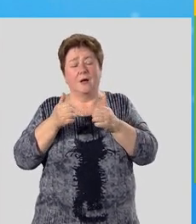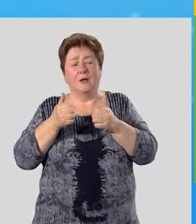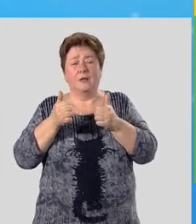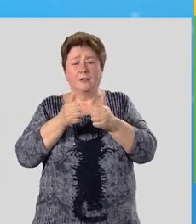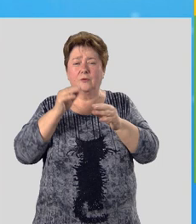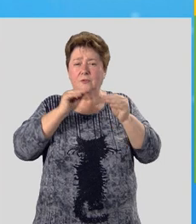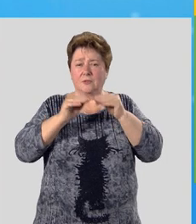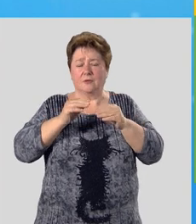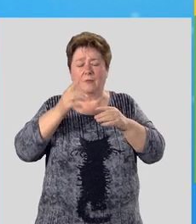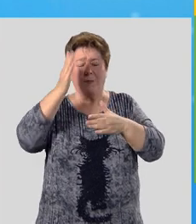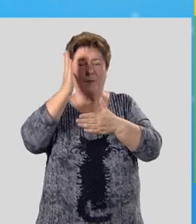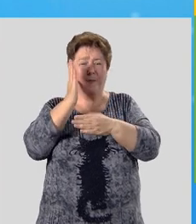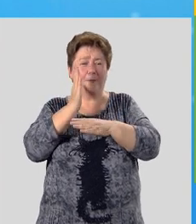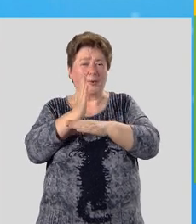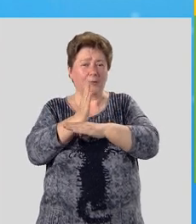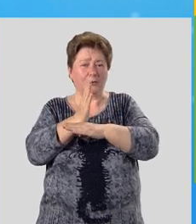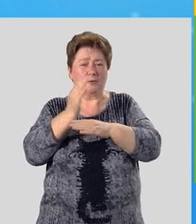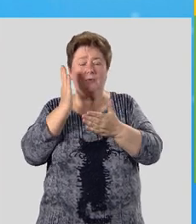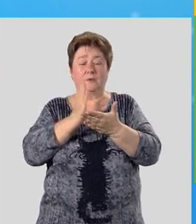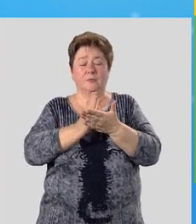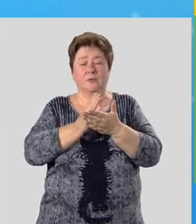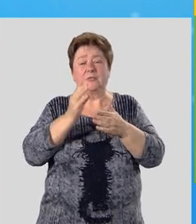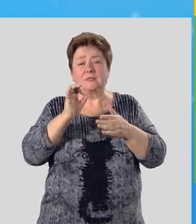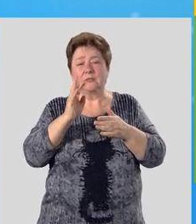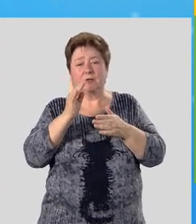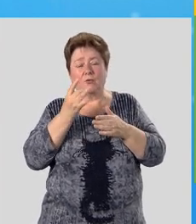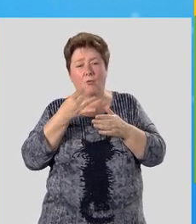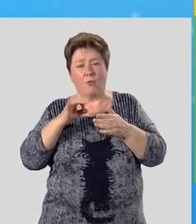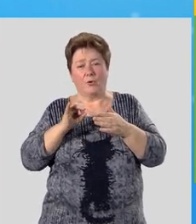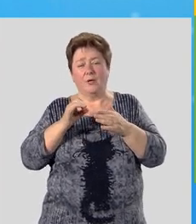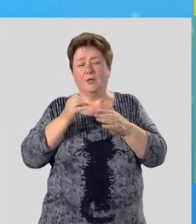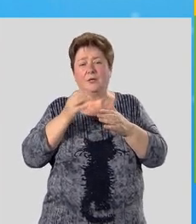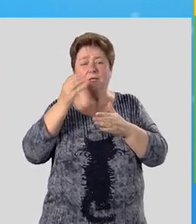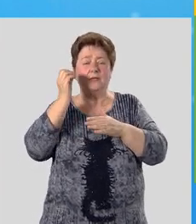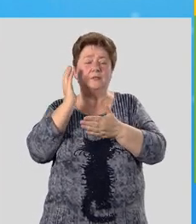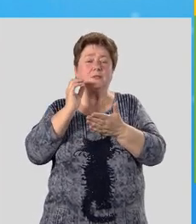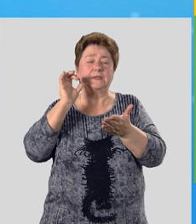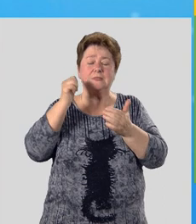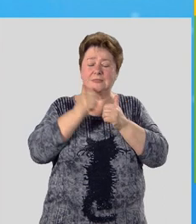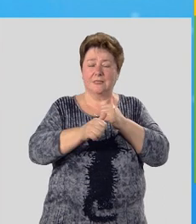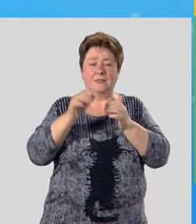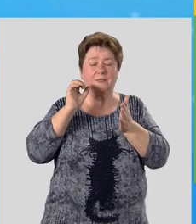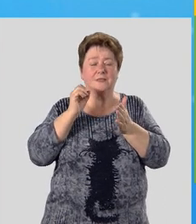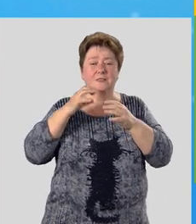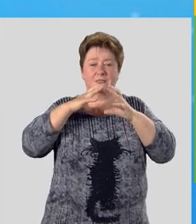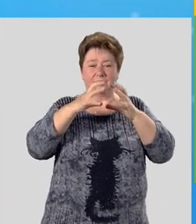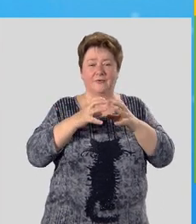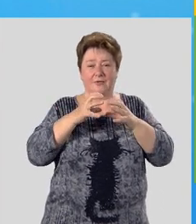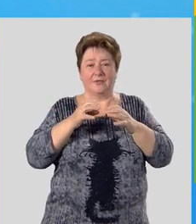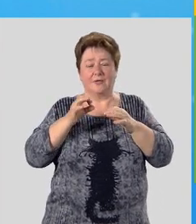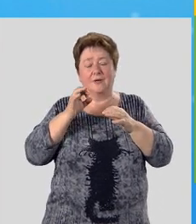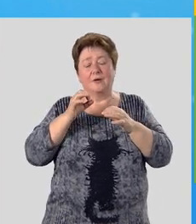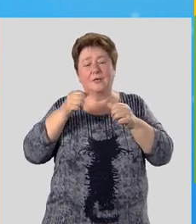двух перпендикулярно расположенных центриолей и центросферы. Центриоли – от